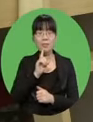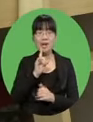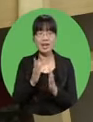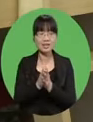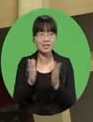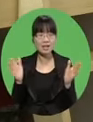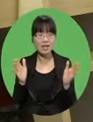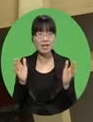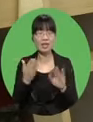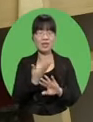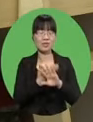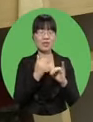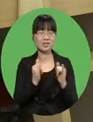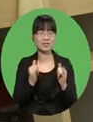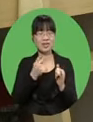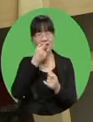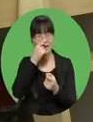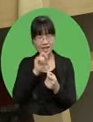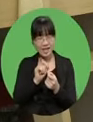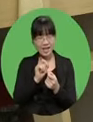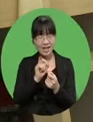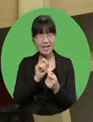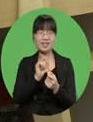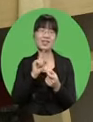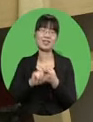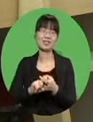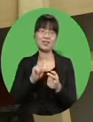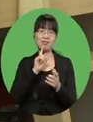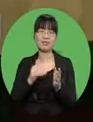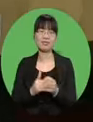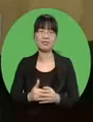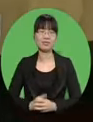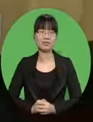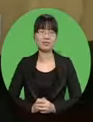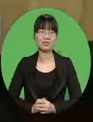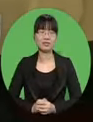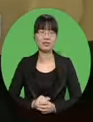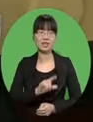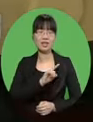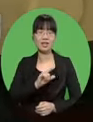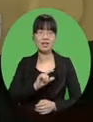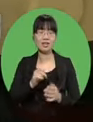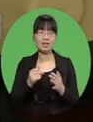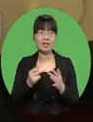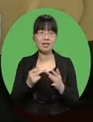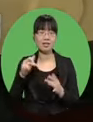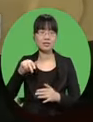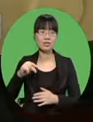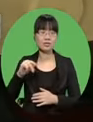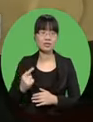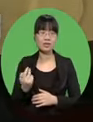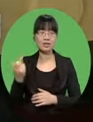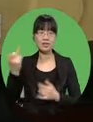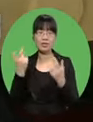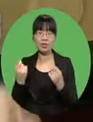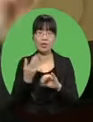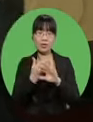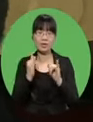말하기 시작하면 외국어가 친해져요. 준서도 형처럼 외국인 만나서 얘기해요?